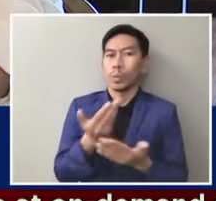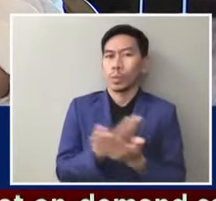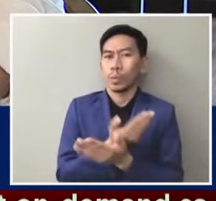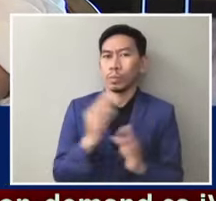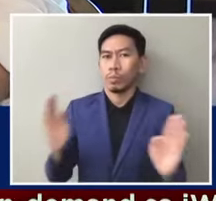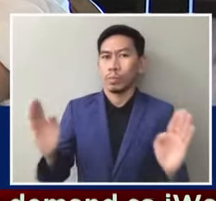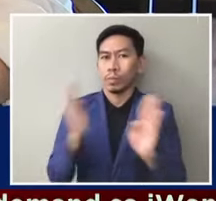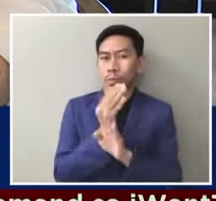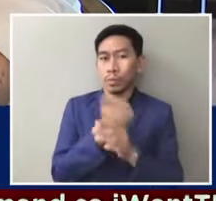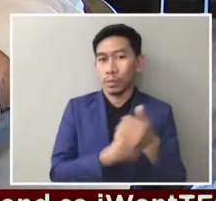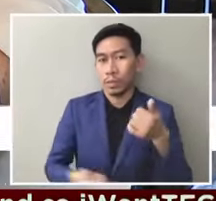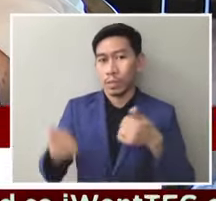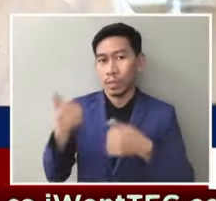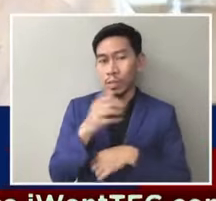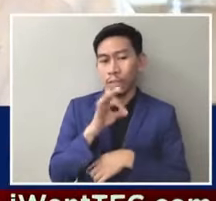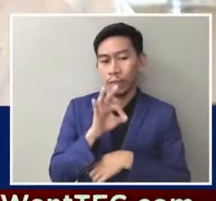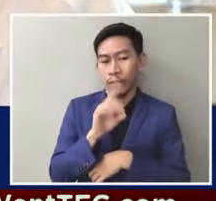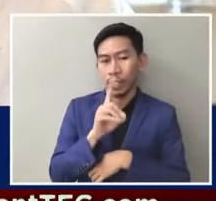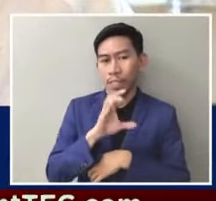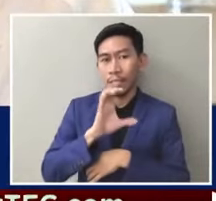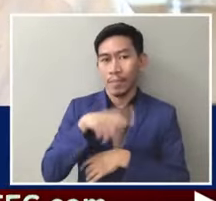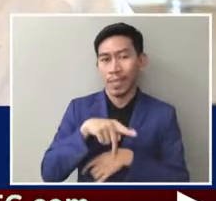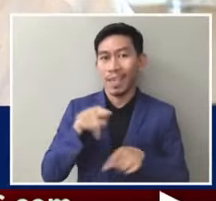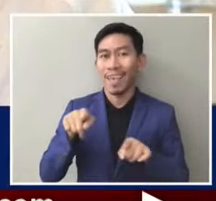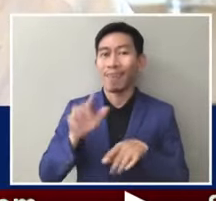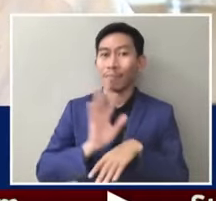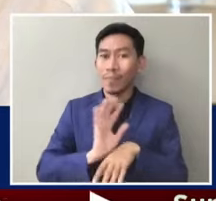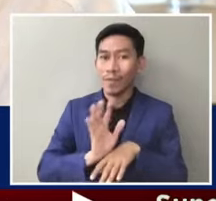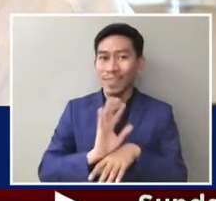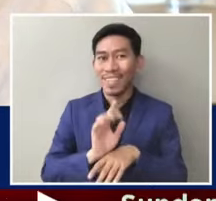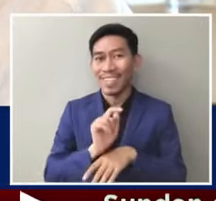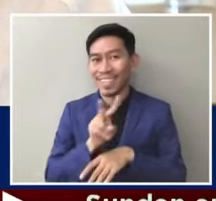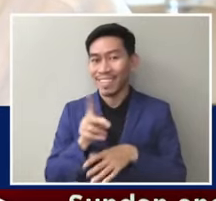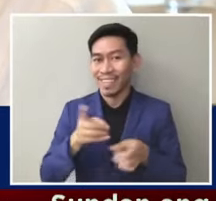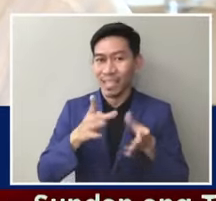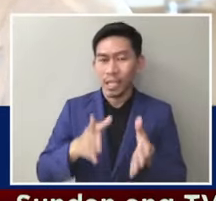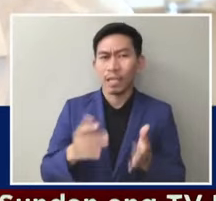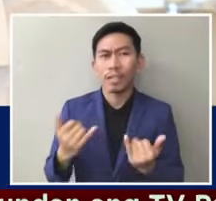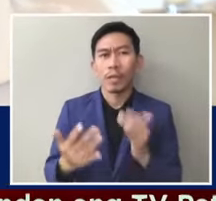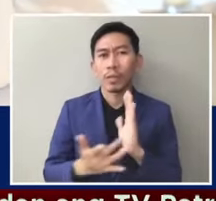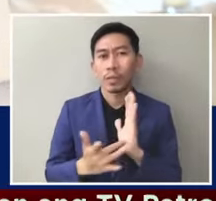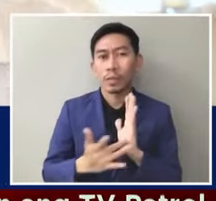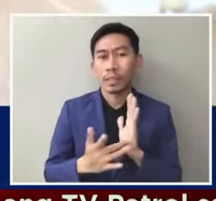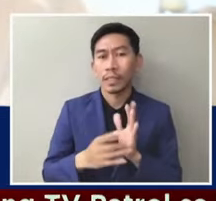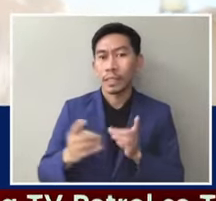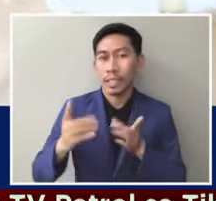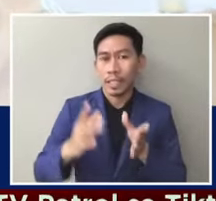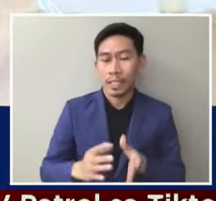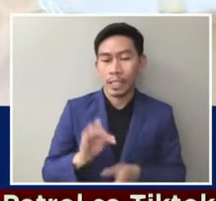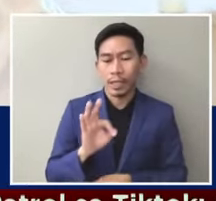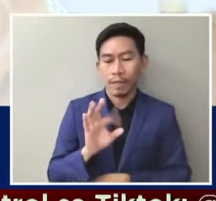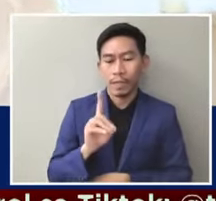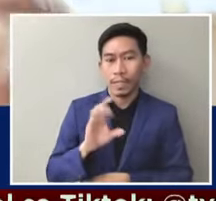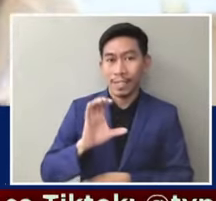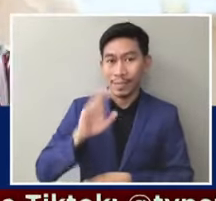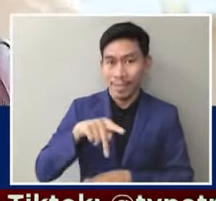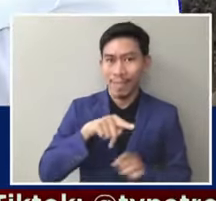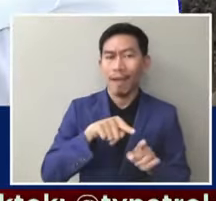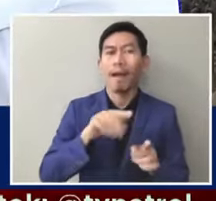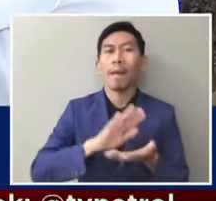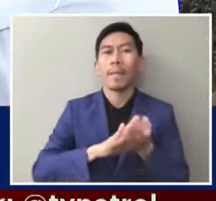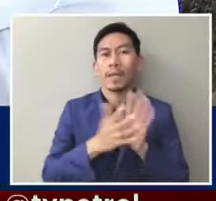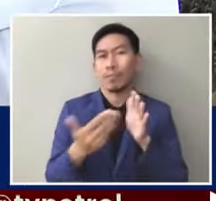TV at movie director at kasalukuyang technical director ng FDCP na si Jose Javier Reyes o Direct